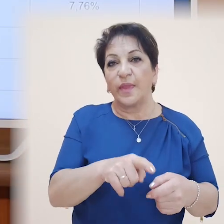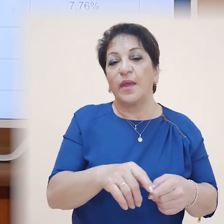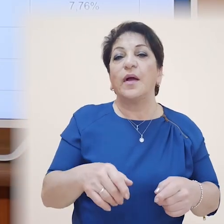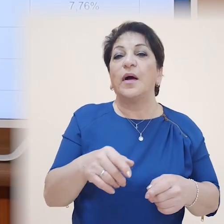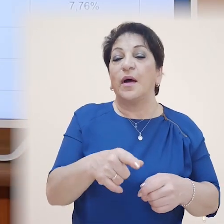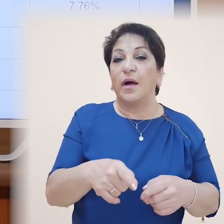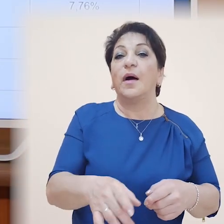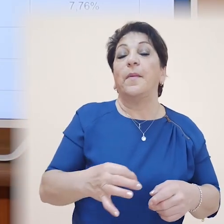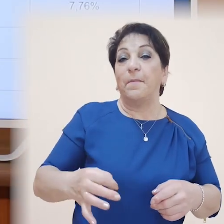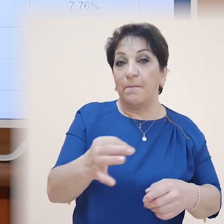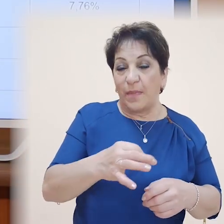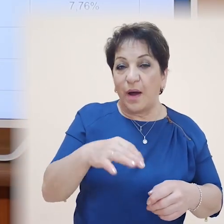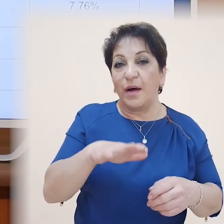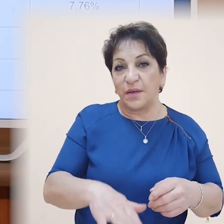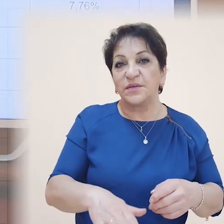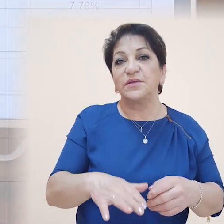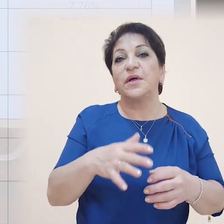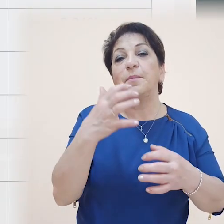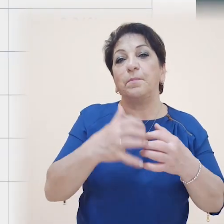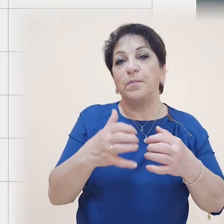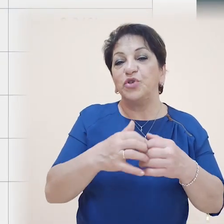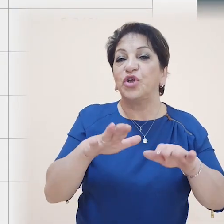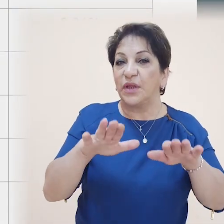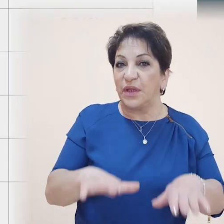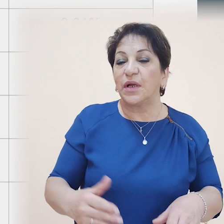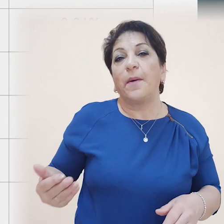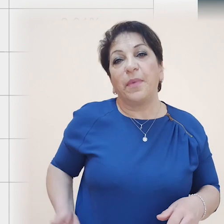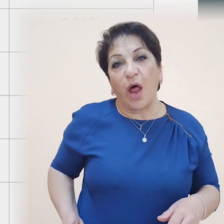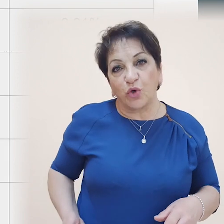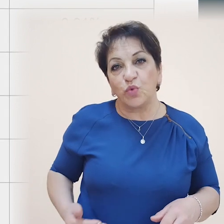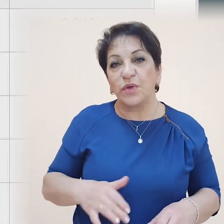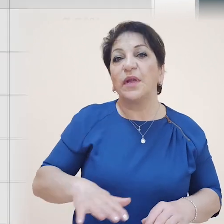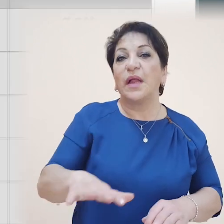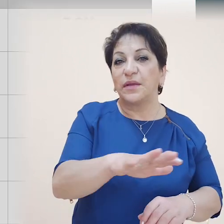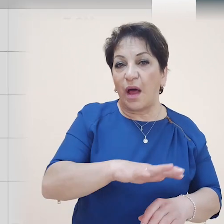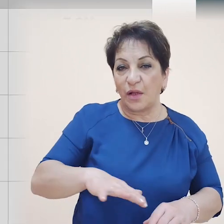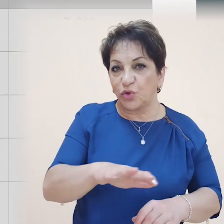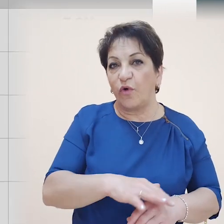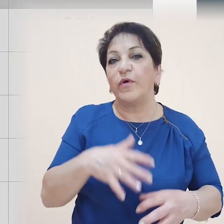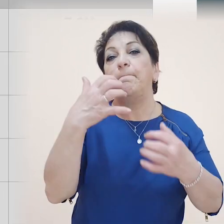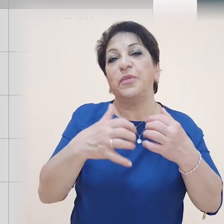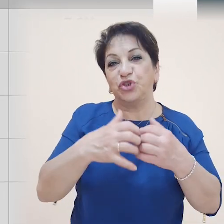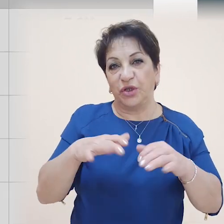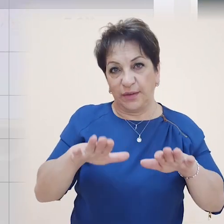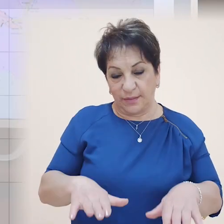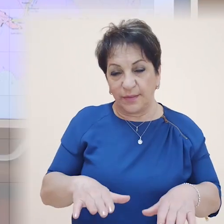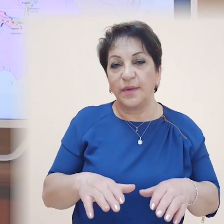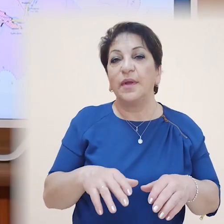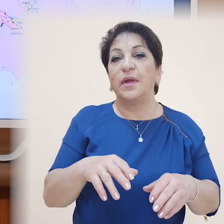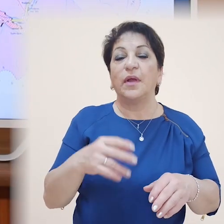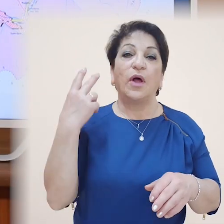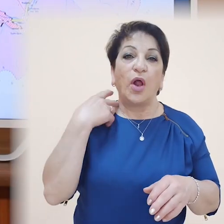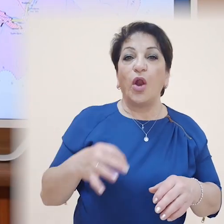Մարզը միջին դիրկեզ բաղեցնում իր բնակչության և տարածքի ծուցանիշներով։ լորու մարզը